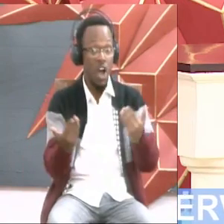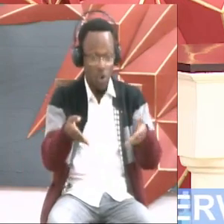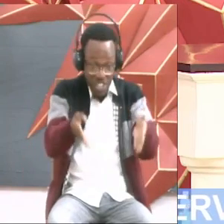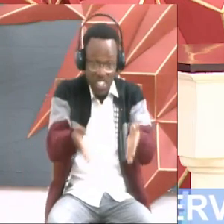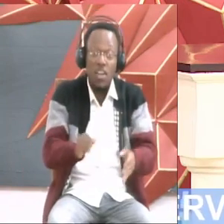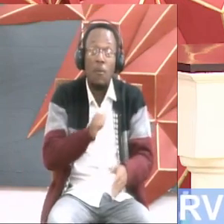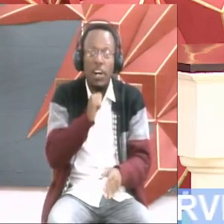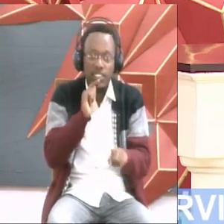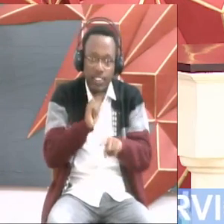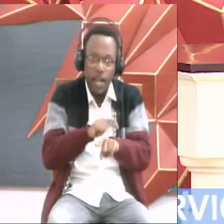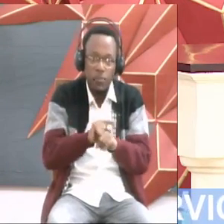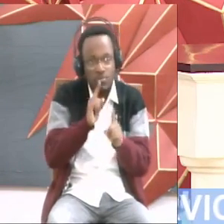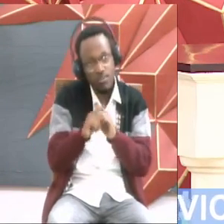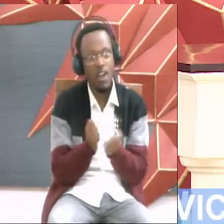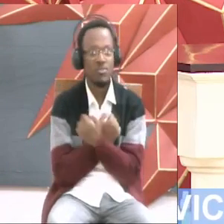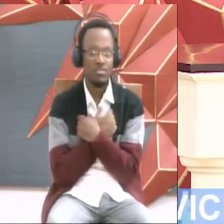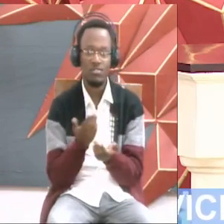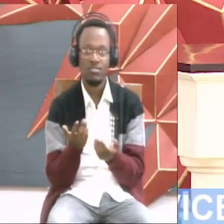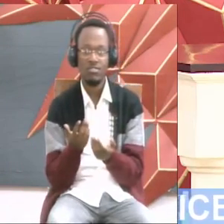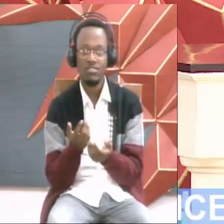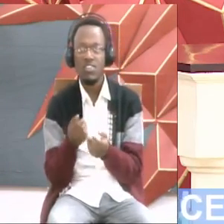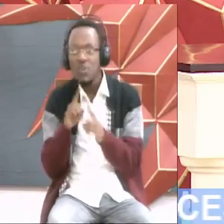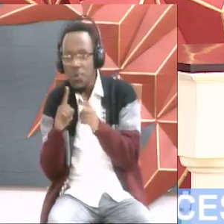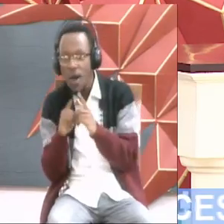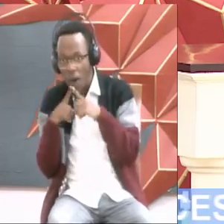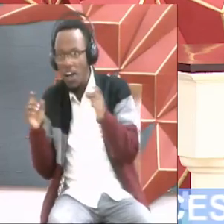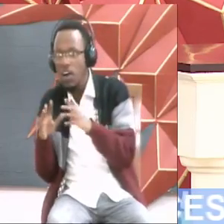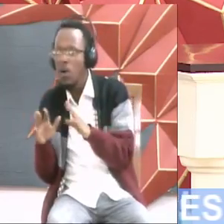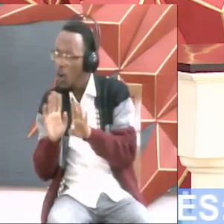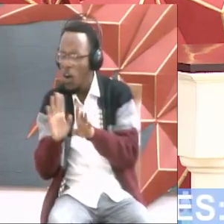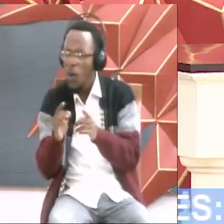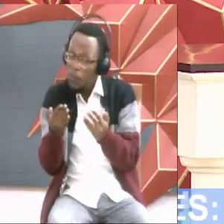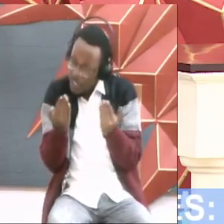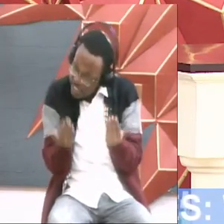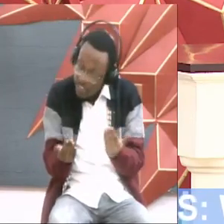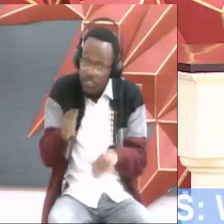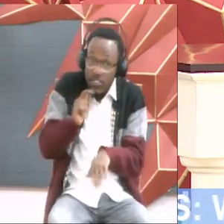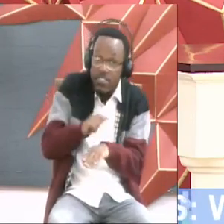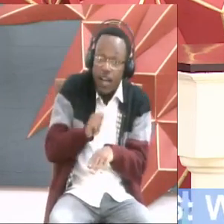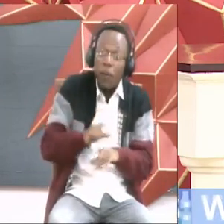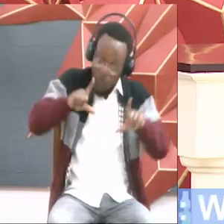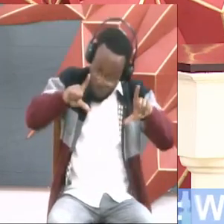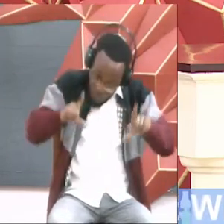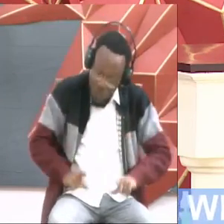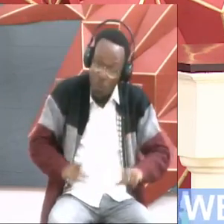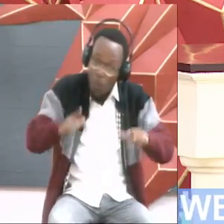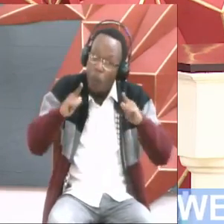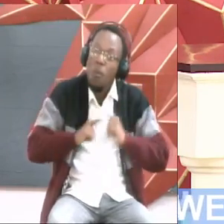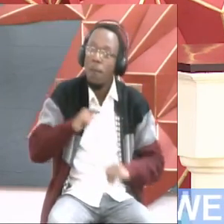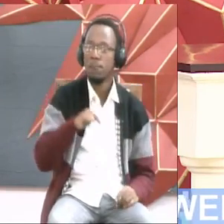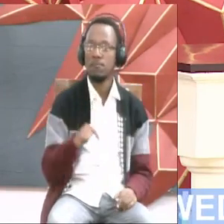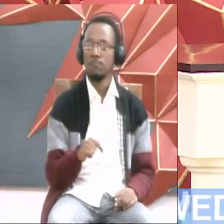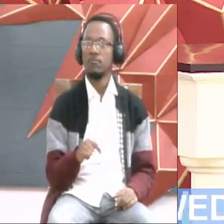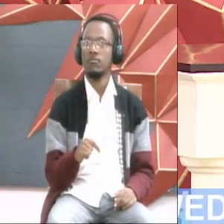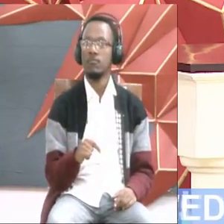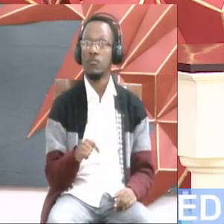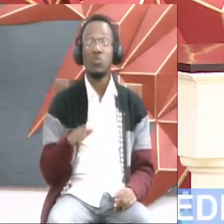kubivuga ahubwo ni minsi yo kubibamo amasengesho yasaye kubimenya